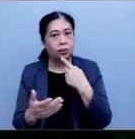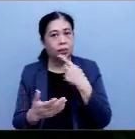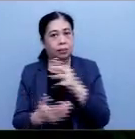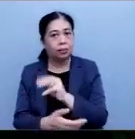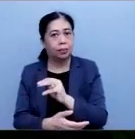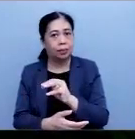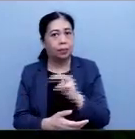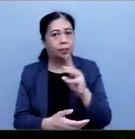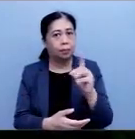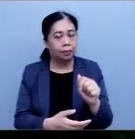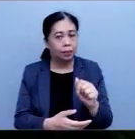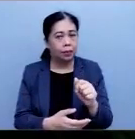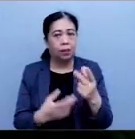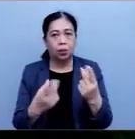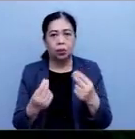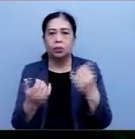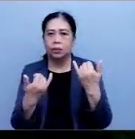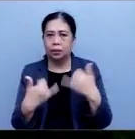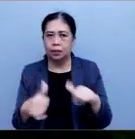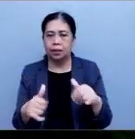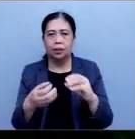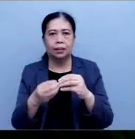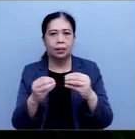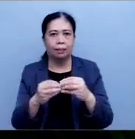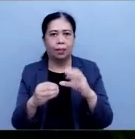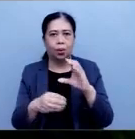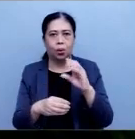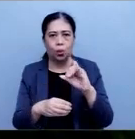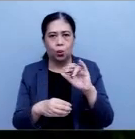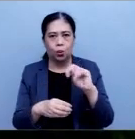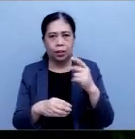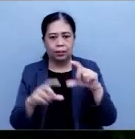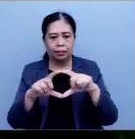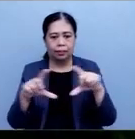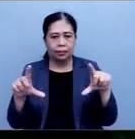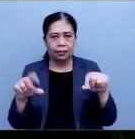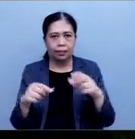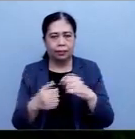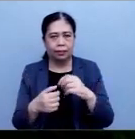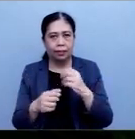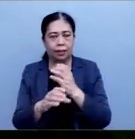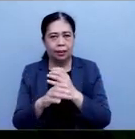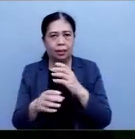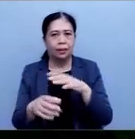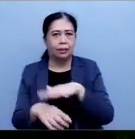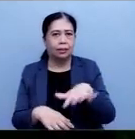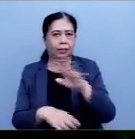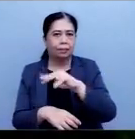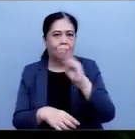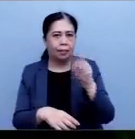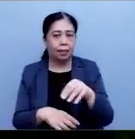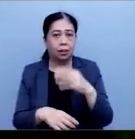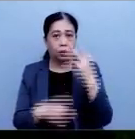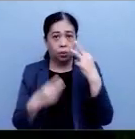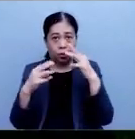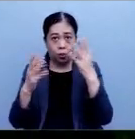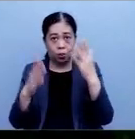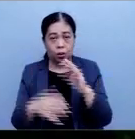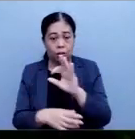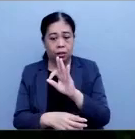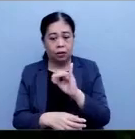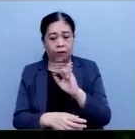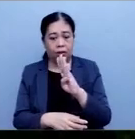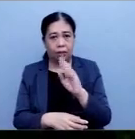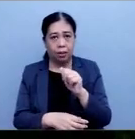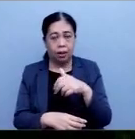MMDA, ipatutupad pa rin ang number coding scheme sa Metro Manila. Sa mga manonood ng FIBA opening